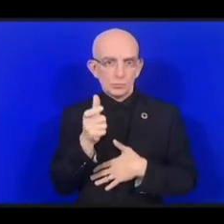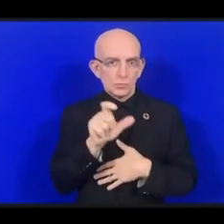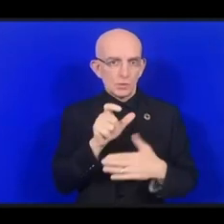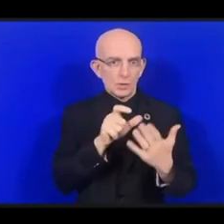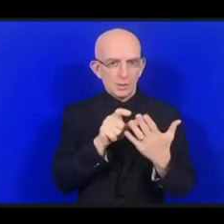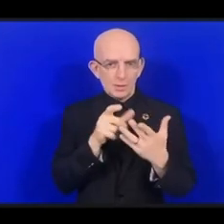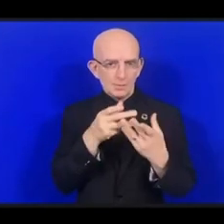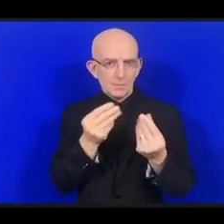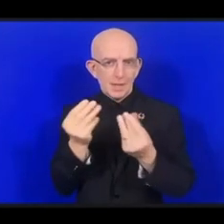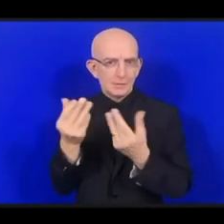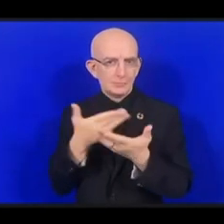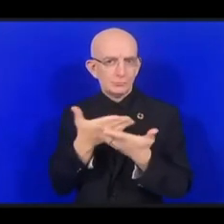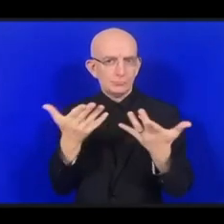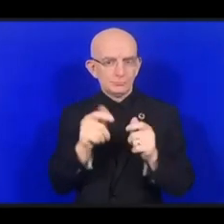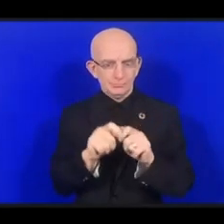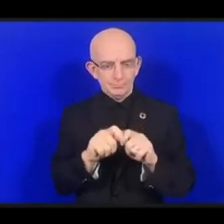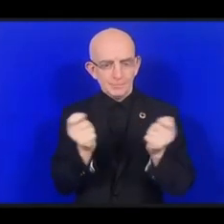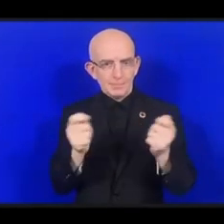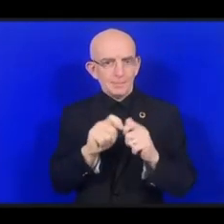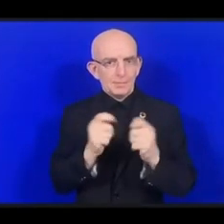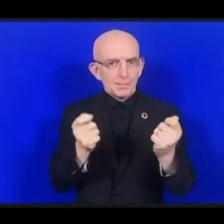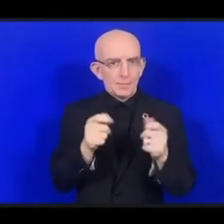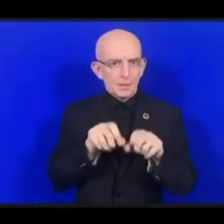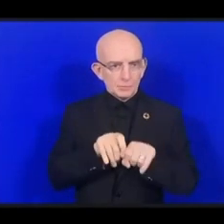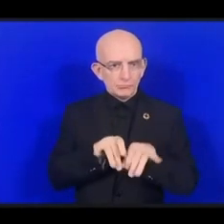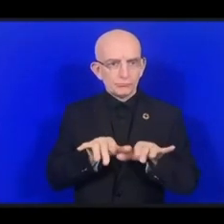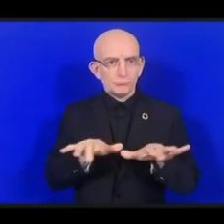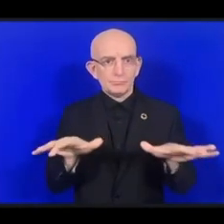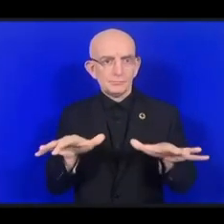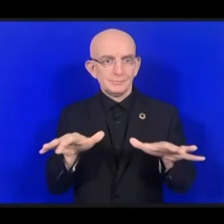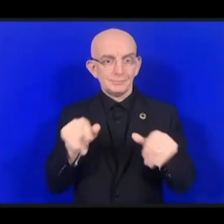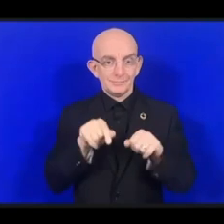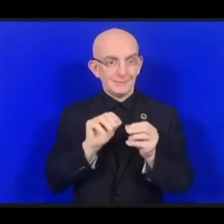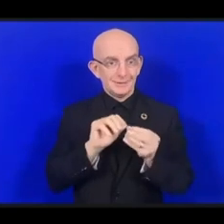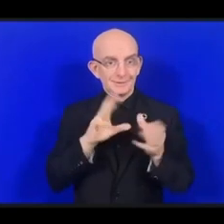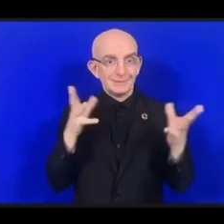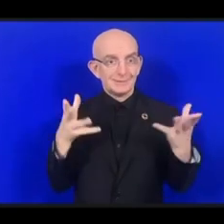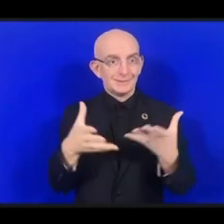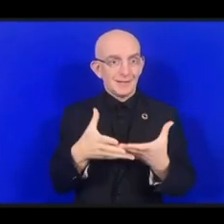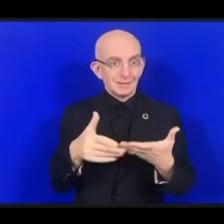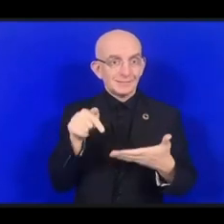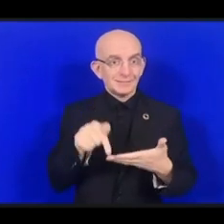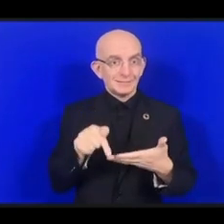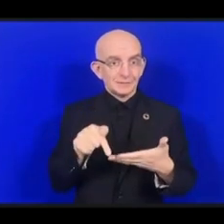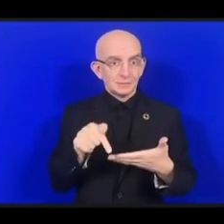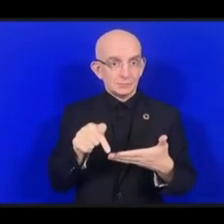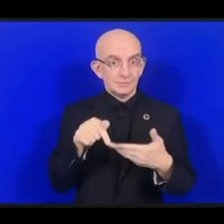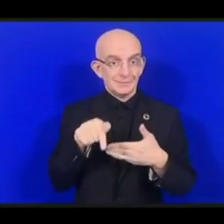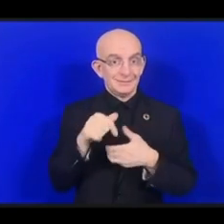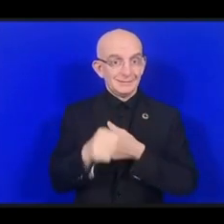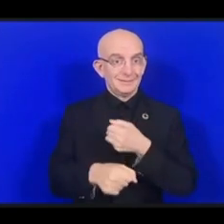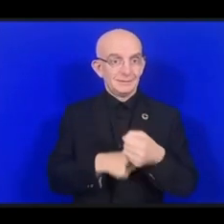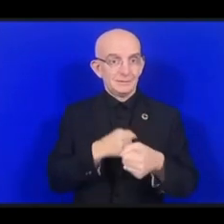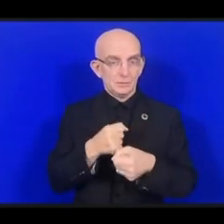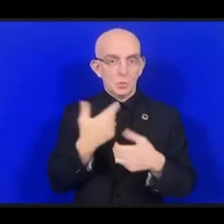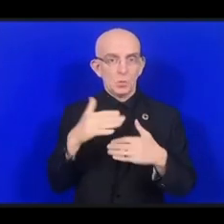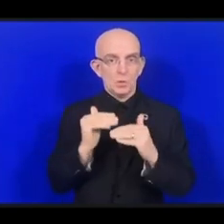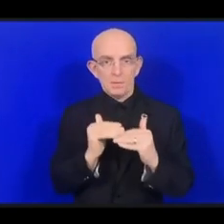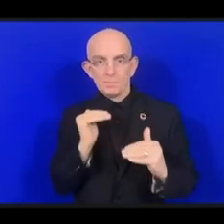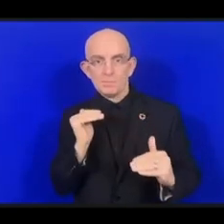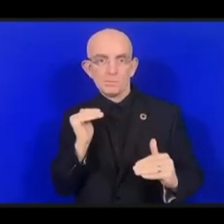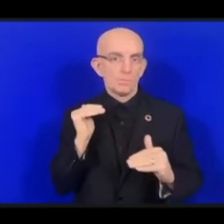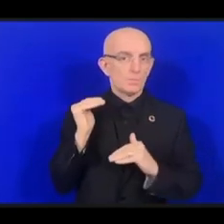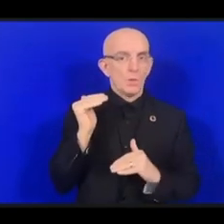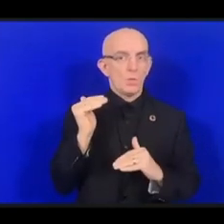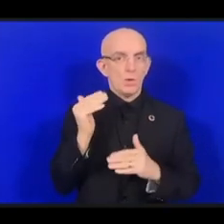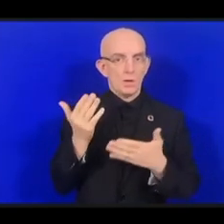ذلك العام ضعف عدد المرات التي استخدمت في هذه الكلمه في العام الذي سبقه كل سنه في